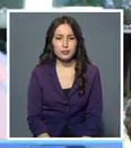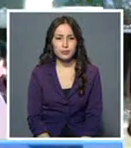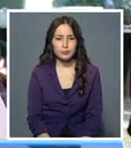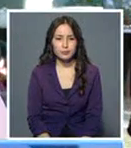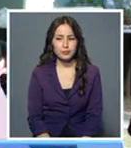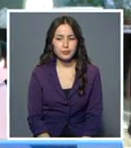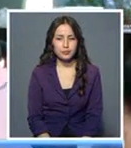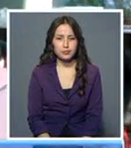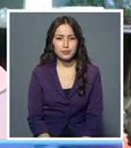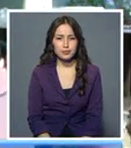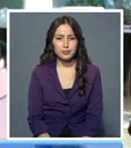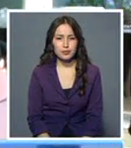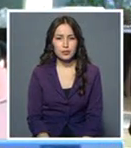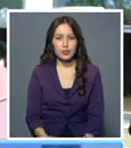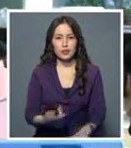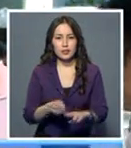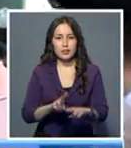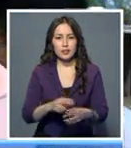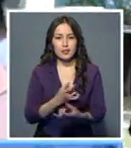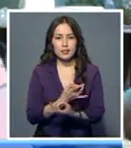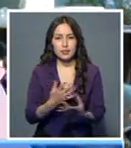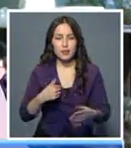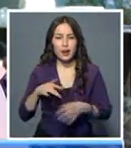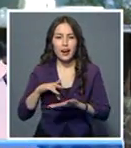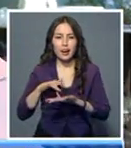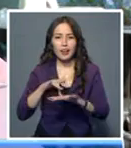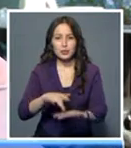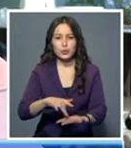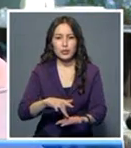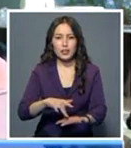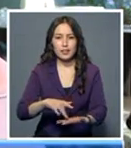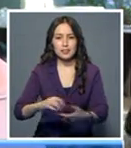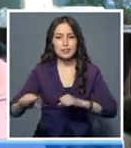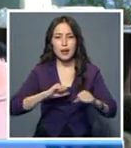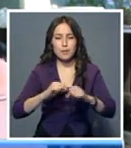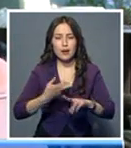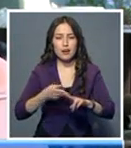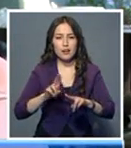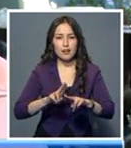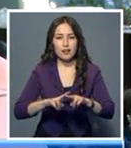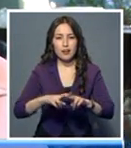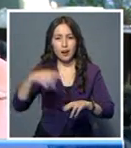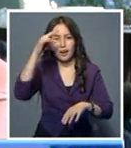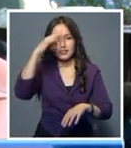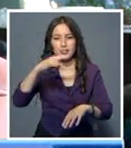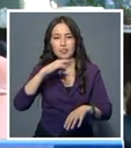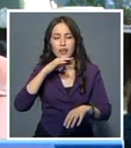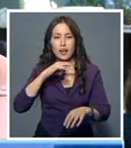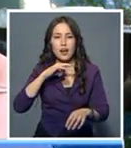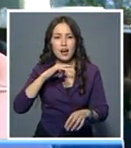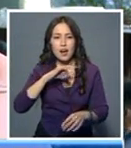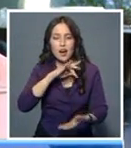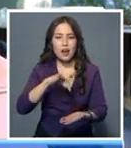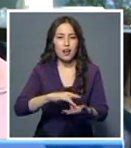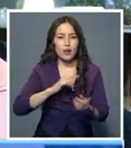Мен қазір концерттен өзім келдім, гастрольдік сапармен Қазақстан қалаларды араладым.